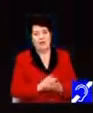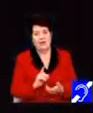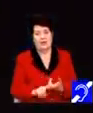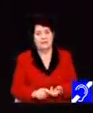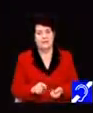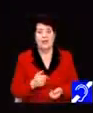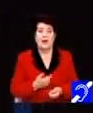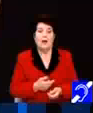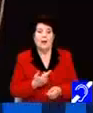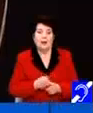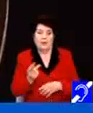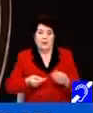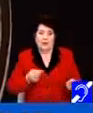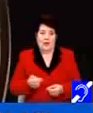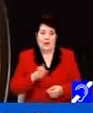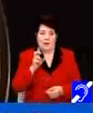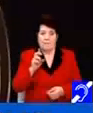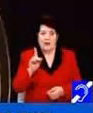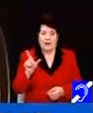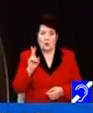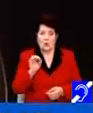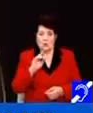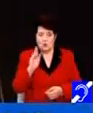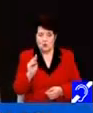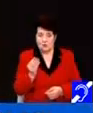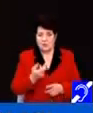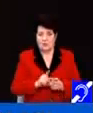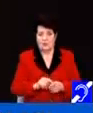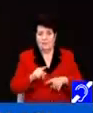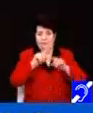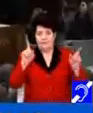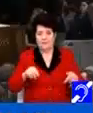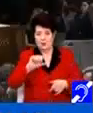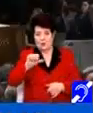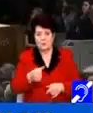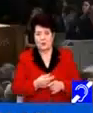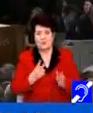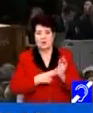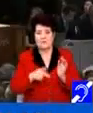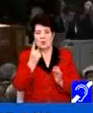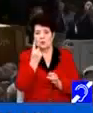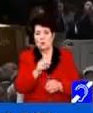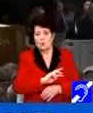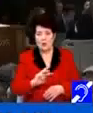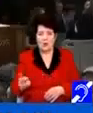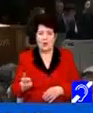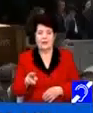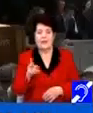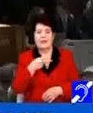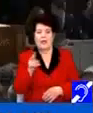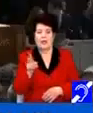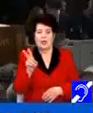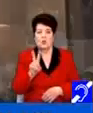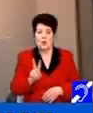O sculptură unicat semnată de Constantin Brâncuș s-a vândut aseară pentru o sumă record, 71 de milioane de dolari, în cadrul unei licitații organizate